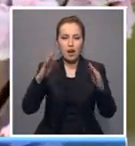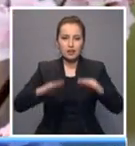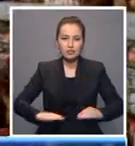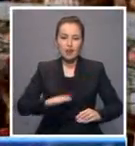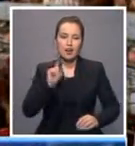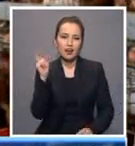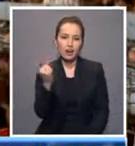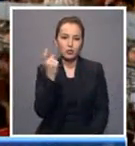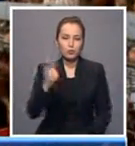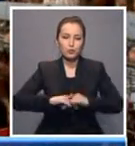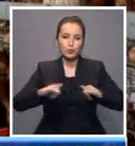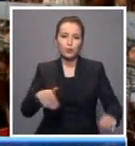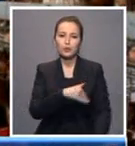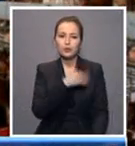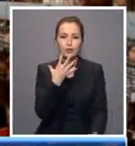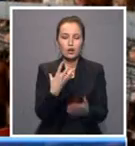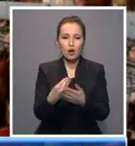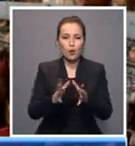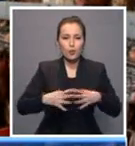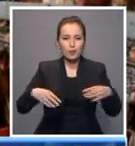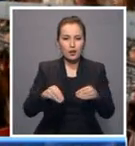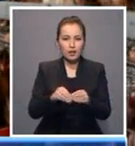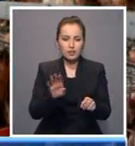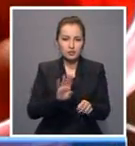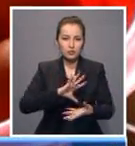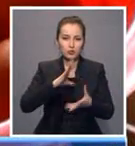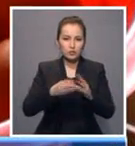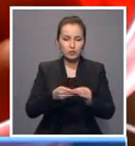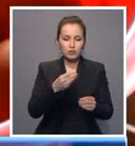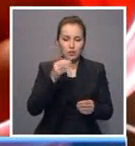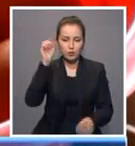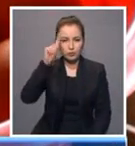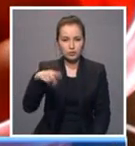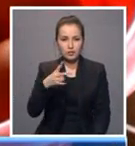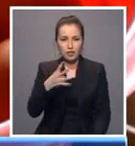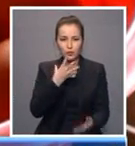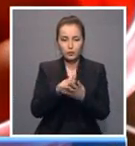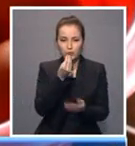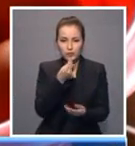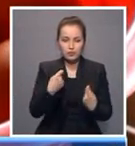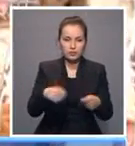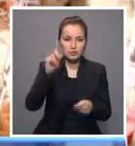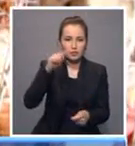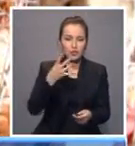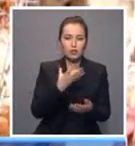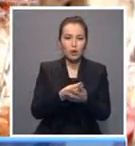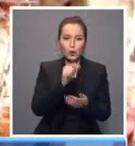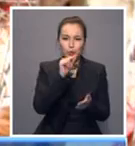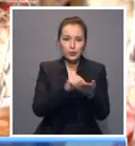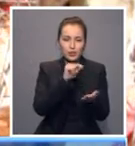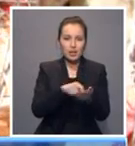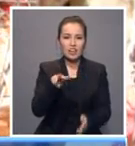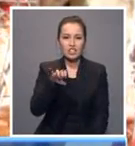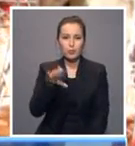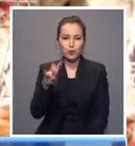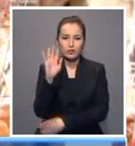жоспардың арқасында ауыл тұрғындары өз отбасыларын асырап қана қоймай, өнімдерін саудалай білуі тиіс. Үкімет ең алдымен халыққа тауық пен лимон ағашын тарататын